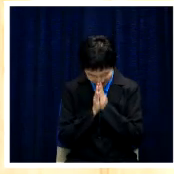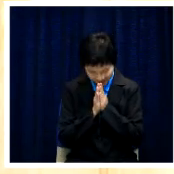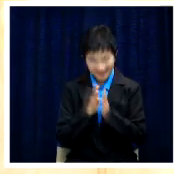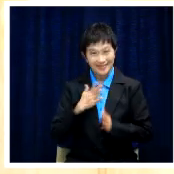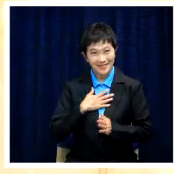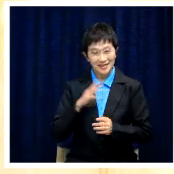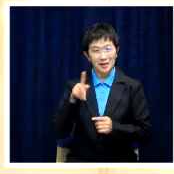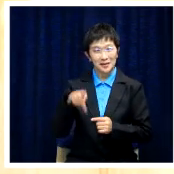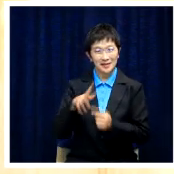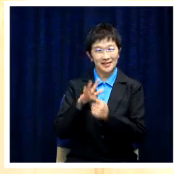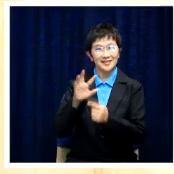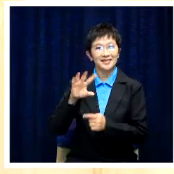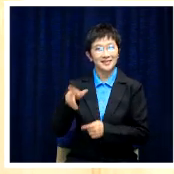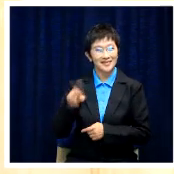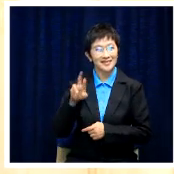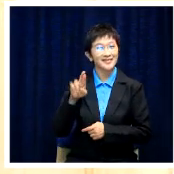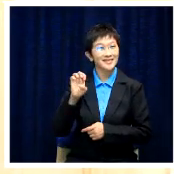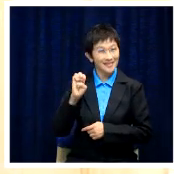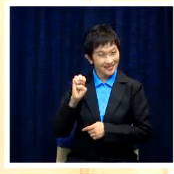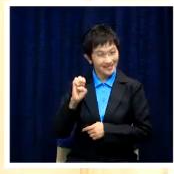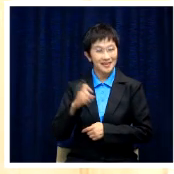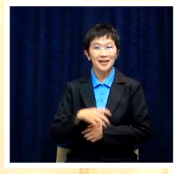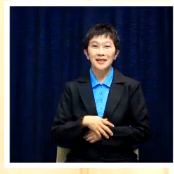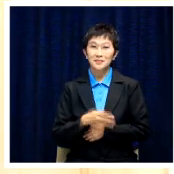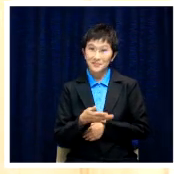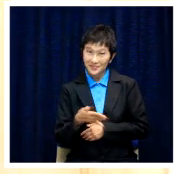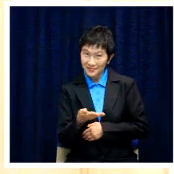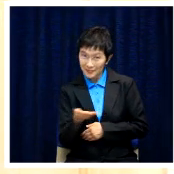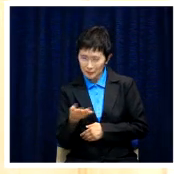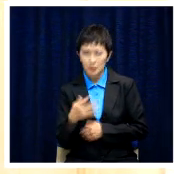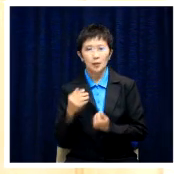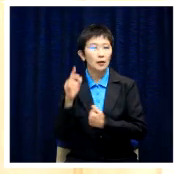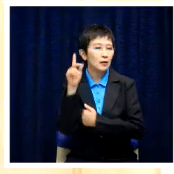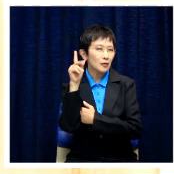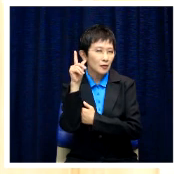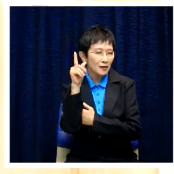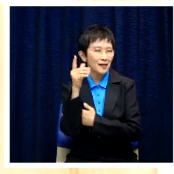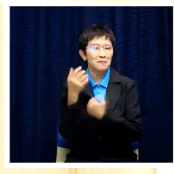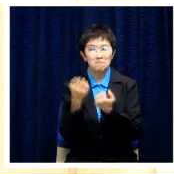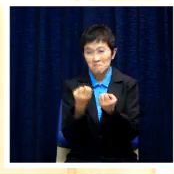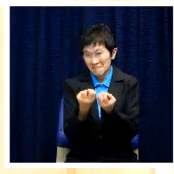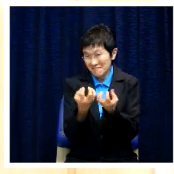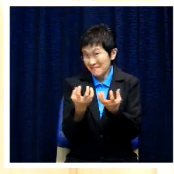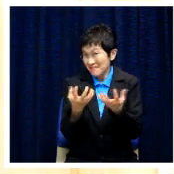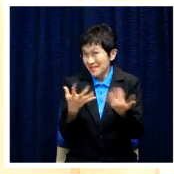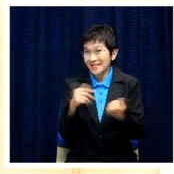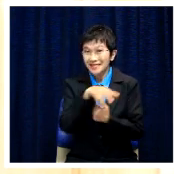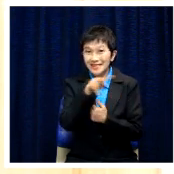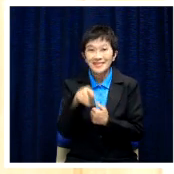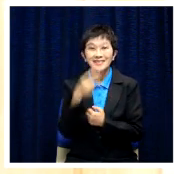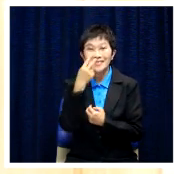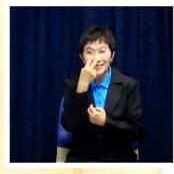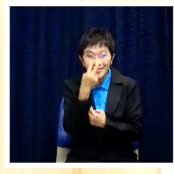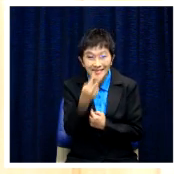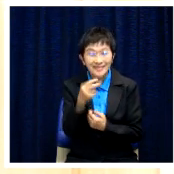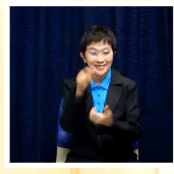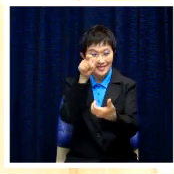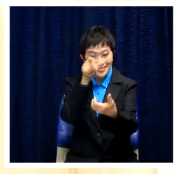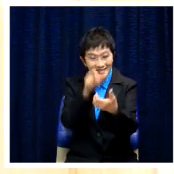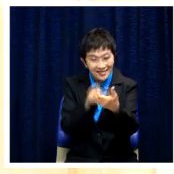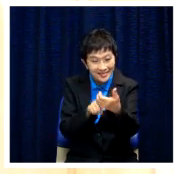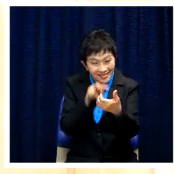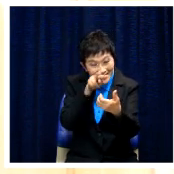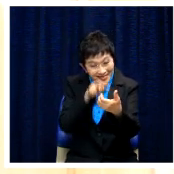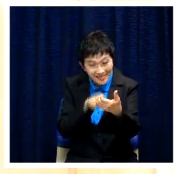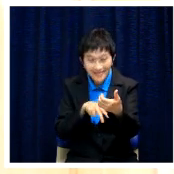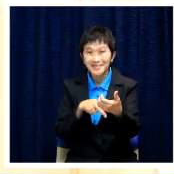สวัสดีค่ะดิฉันภัทรีรักษาวงค่ะคุณผู้ชมคะข้อมูลข่าวสารจำนวนมากนะคะที่เห็นกันอยู่บนโทรศัพท์มือถือของ